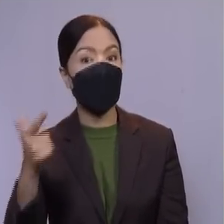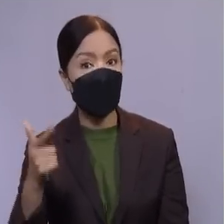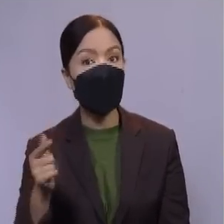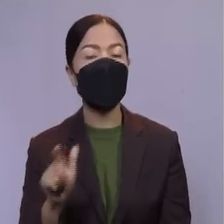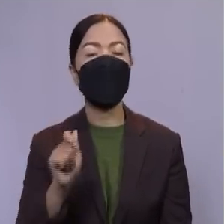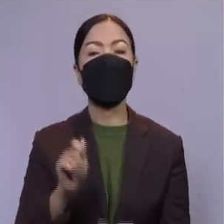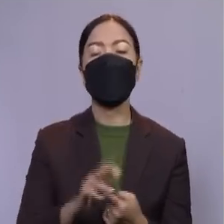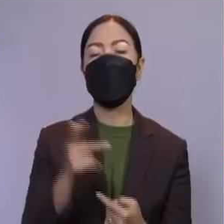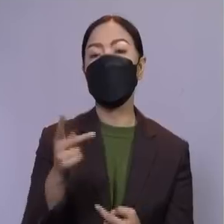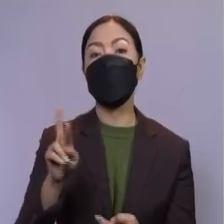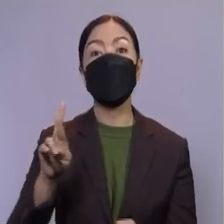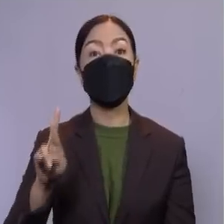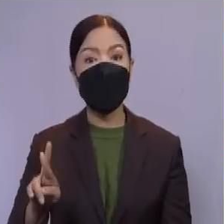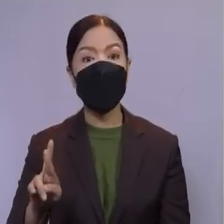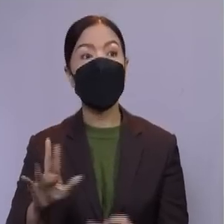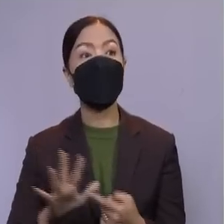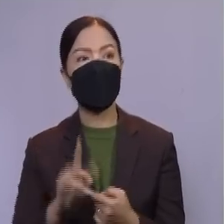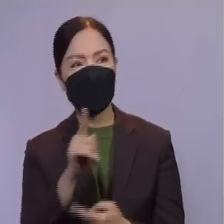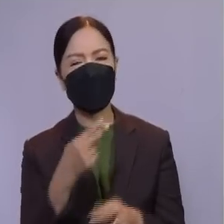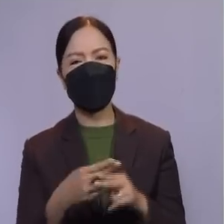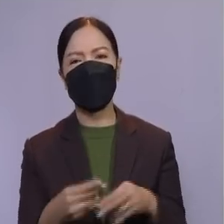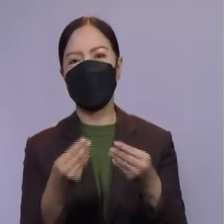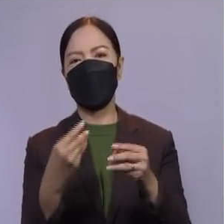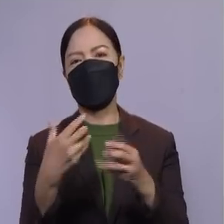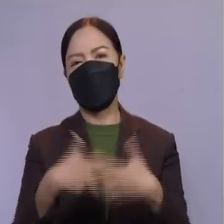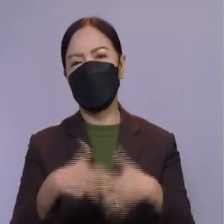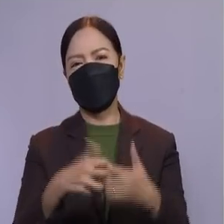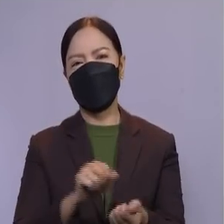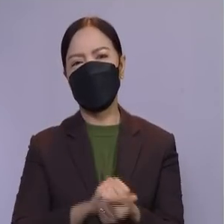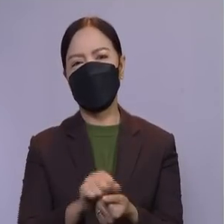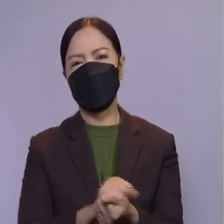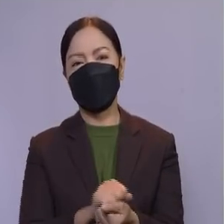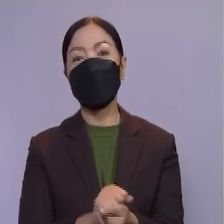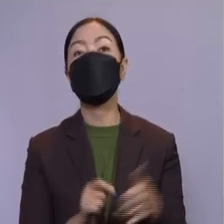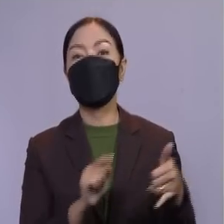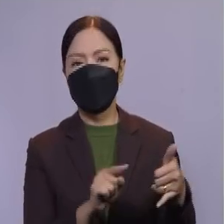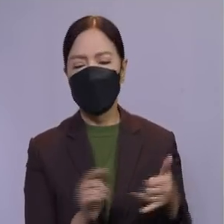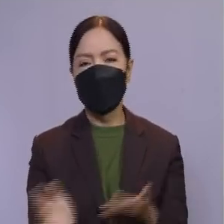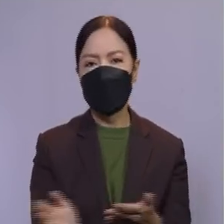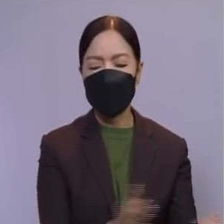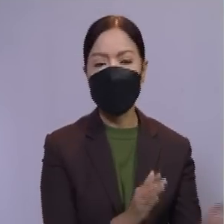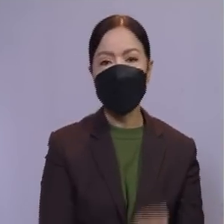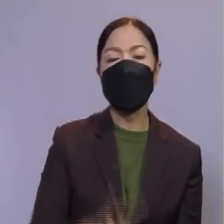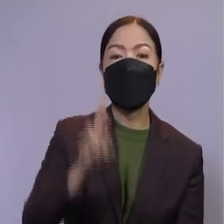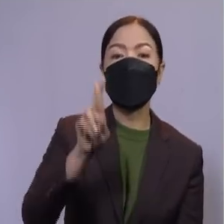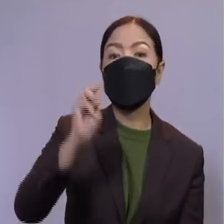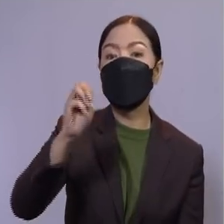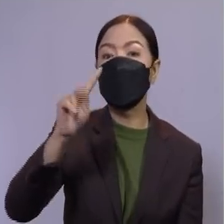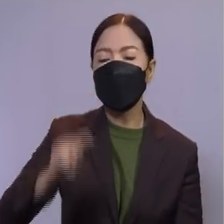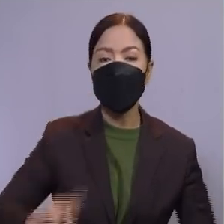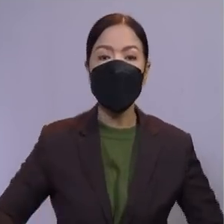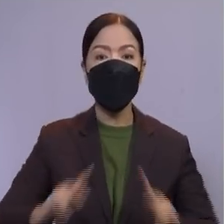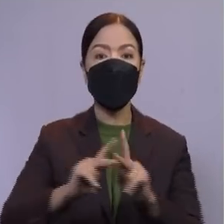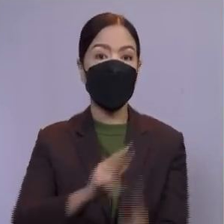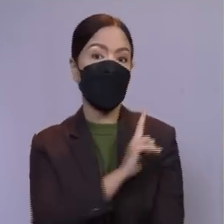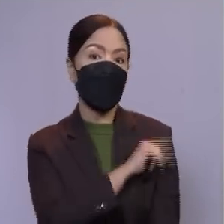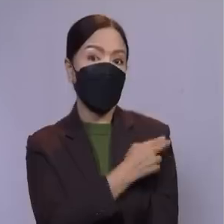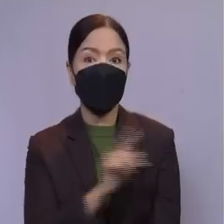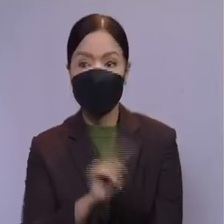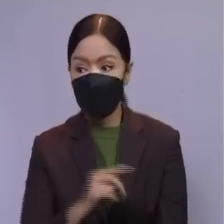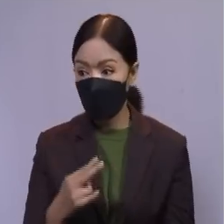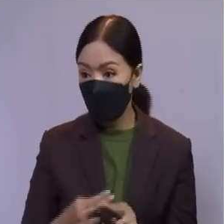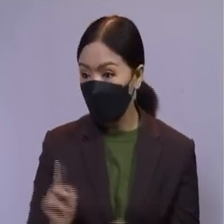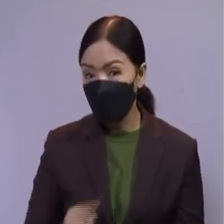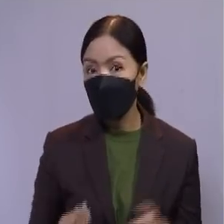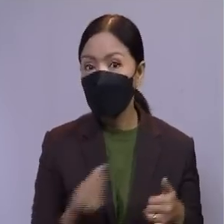คุณอนุทินชาญวีรกูลรองนายกรัฐมนตรีและรัฐมนตรีว่าการกระทรวงสาธารณสุขได้รับฉายาว่าอะไรฮะ